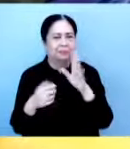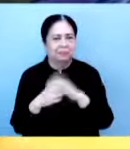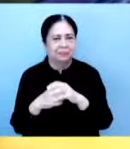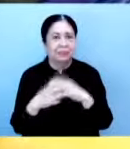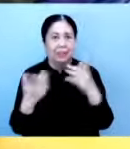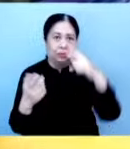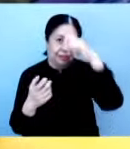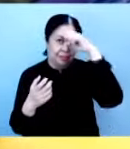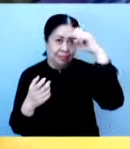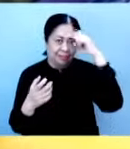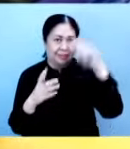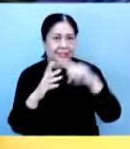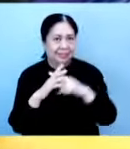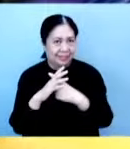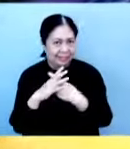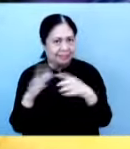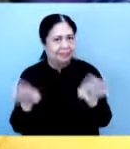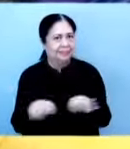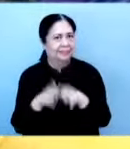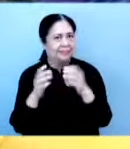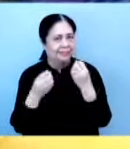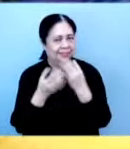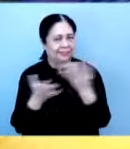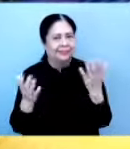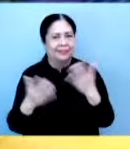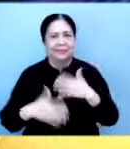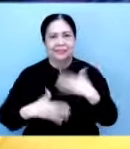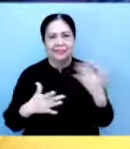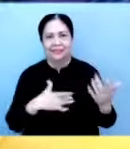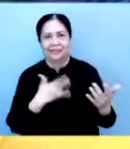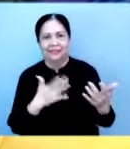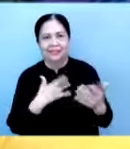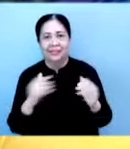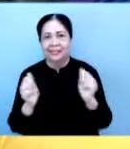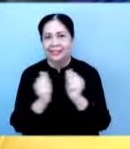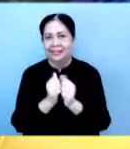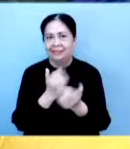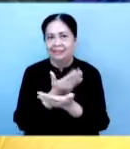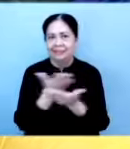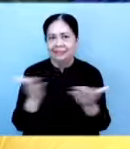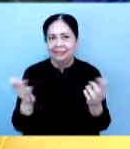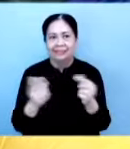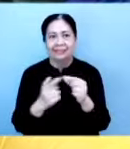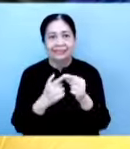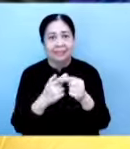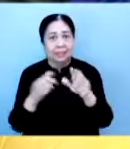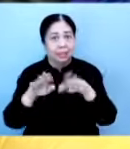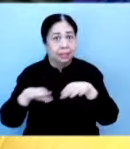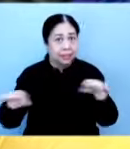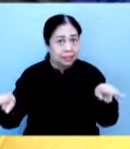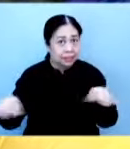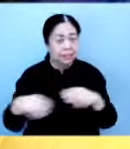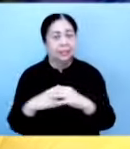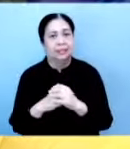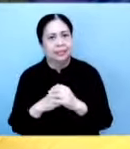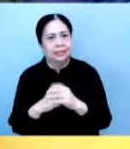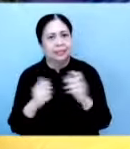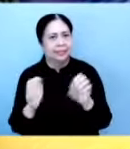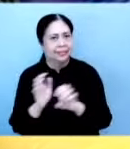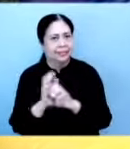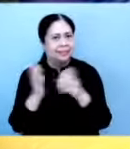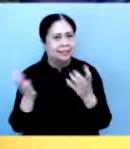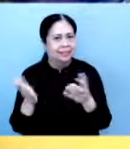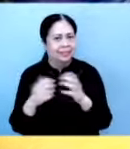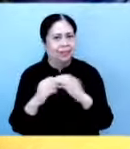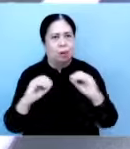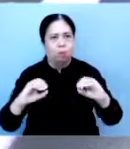init patalunin natin ang good vibes sa bonding kasama ang mga minamahal lalo na ang kids sa mga paandar na tulad nitong inflatables